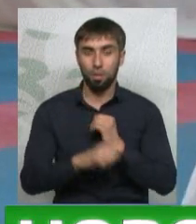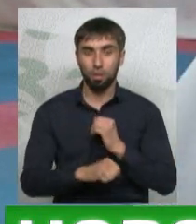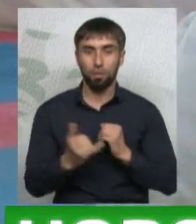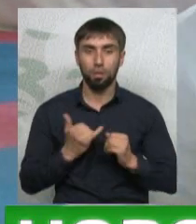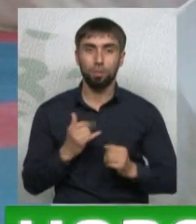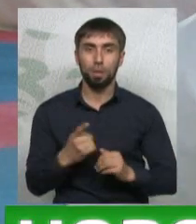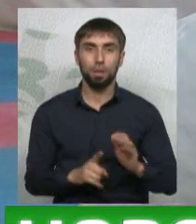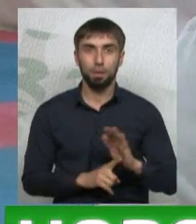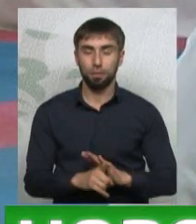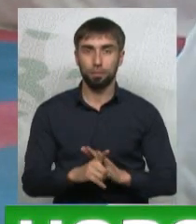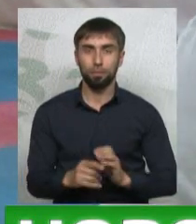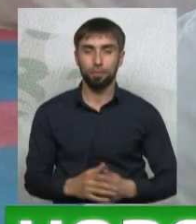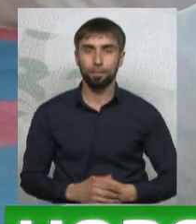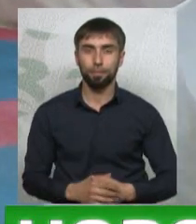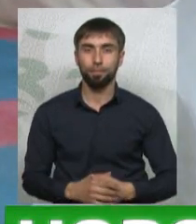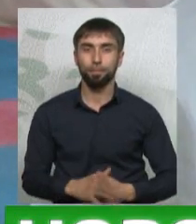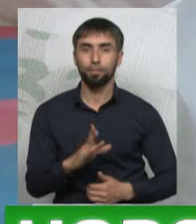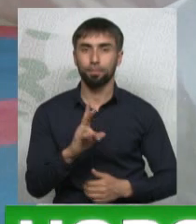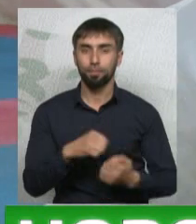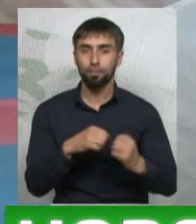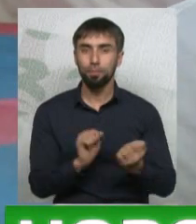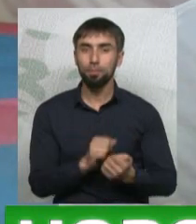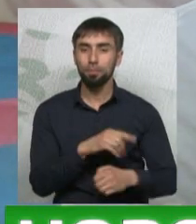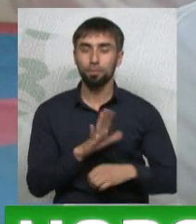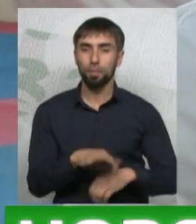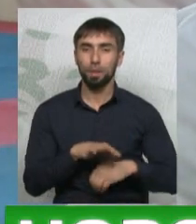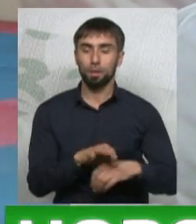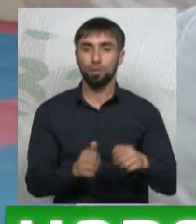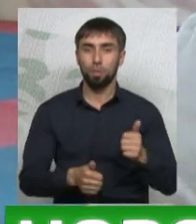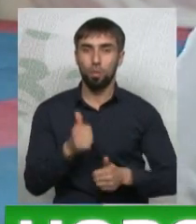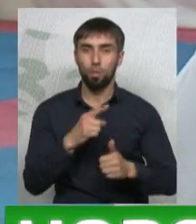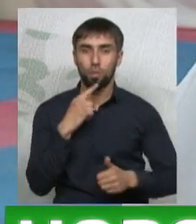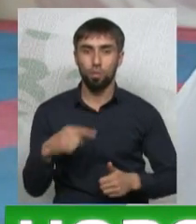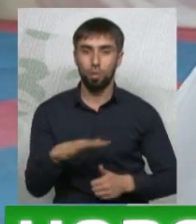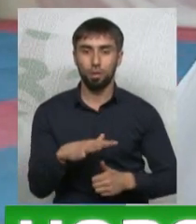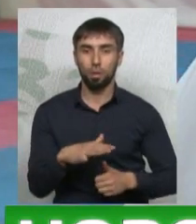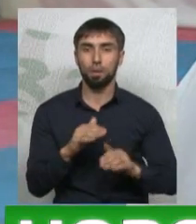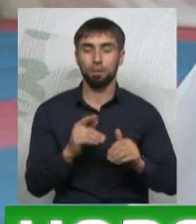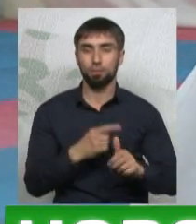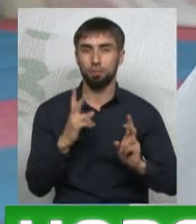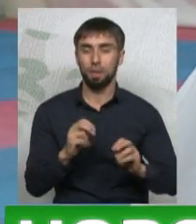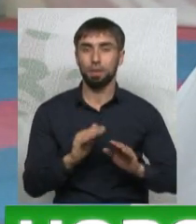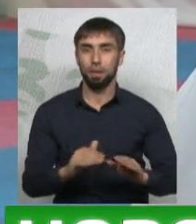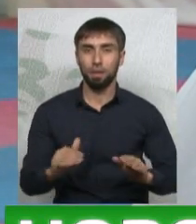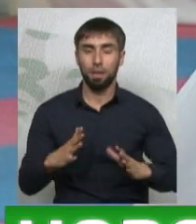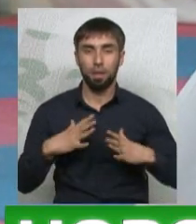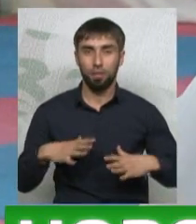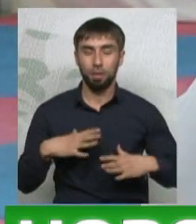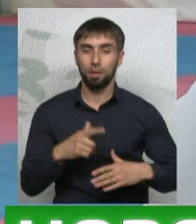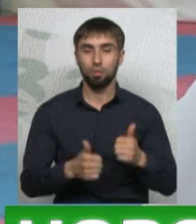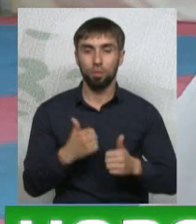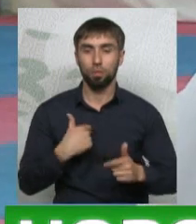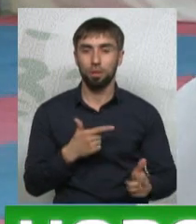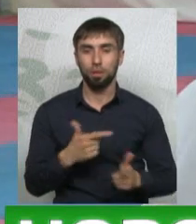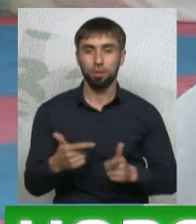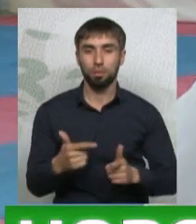старт. В Нальчике будут проводить соревнования всероссийские дети Кавказа. И вот к этим соревнованиям мы